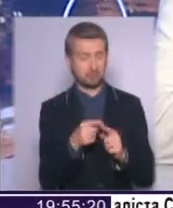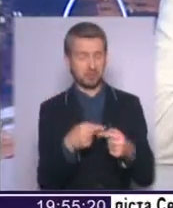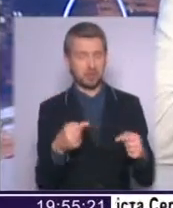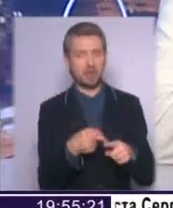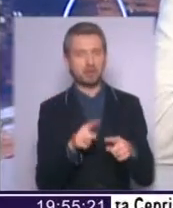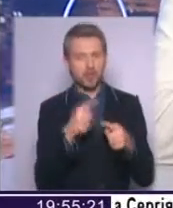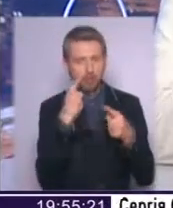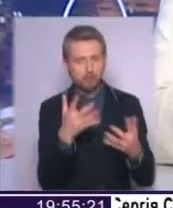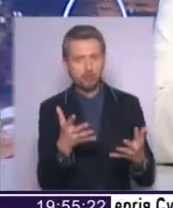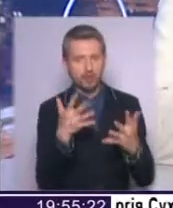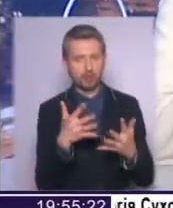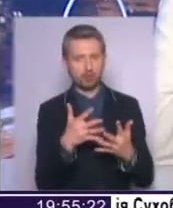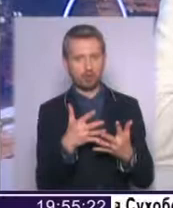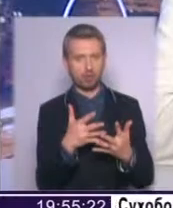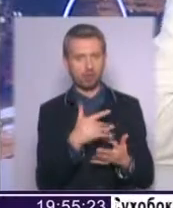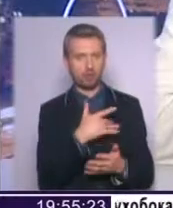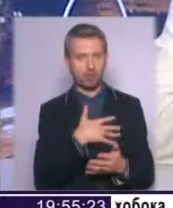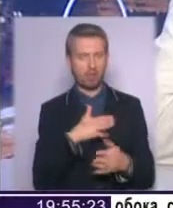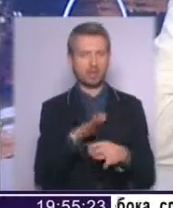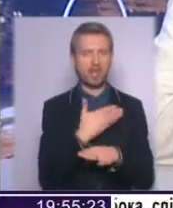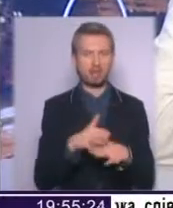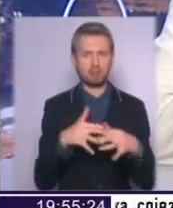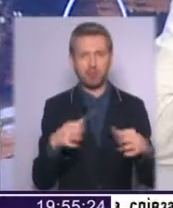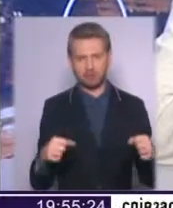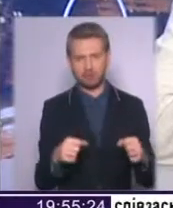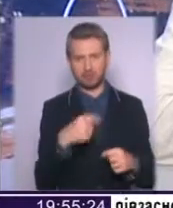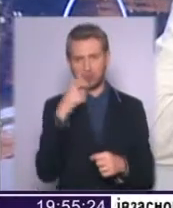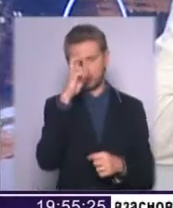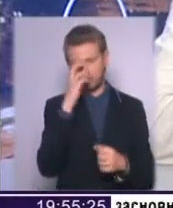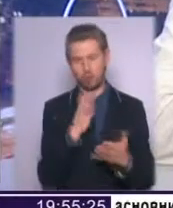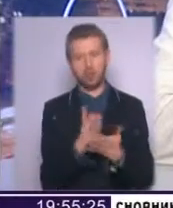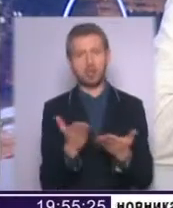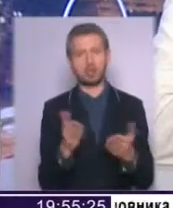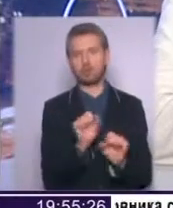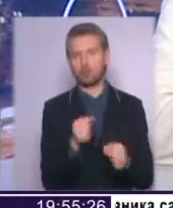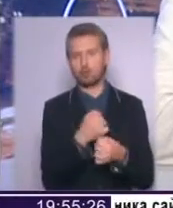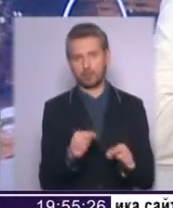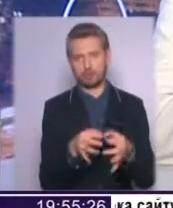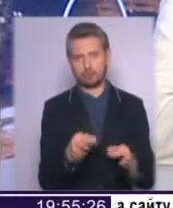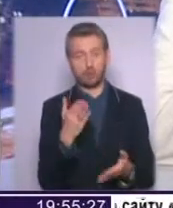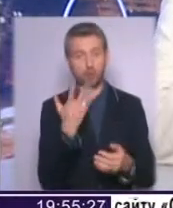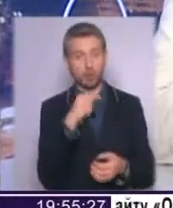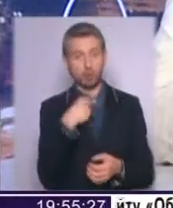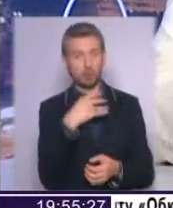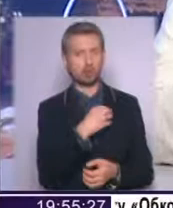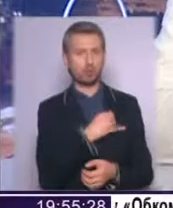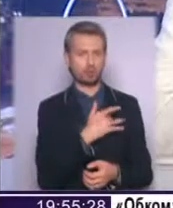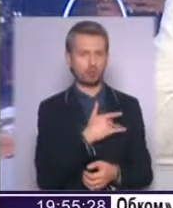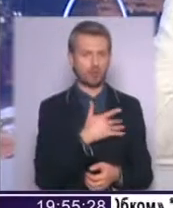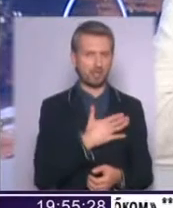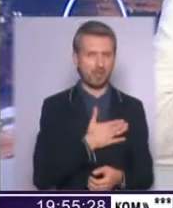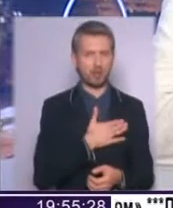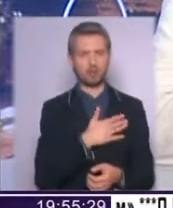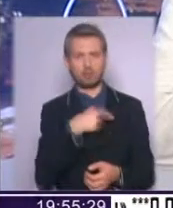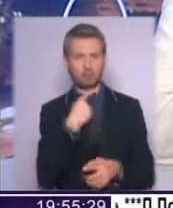дерибан тих залишків державного майна, якого неможливо допустити. Тому що, коли говорять про капіталізацію, і говорять, що капіталізація –